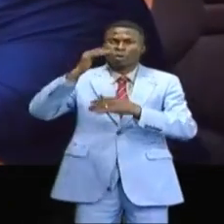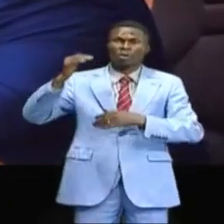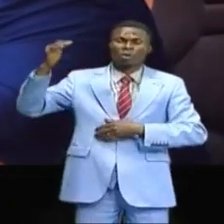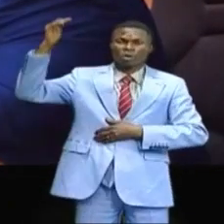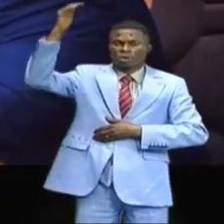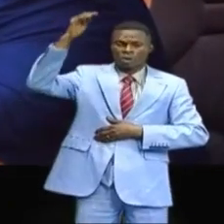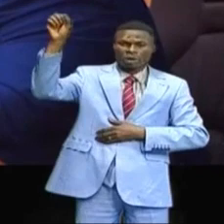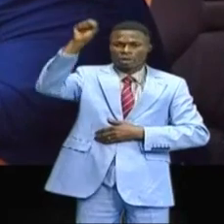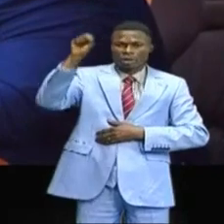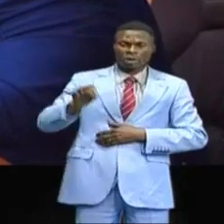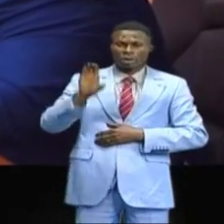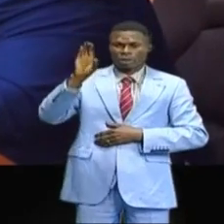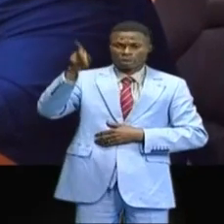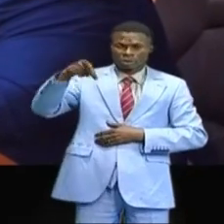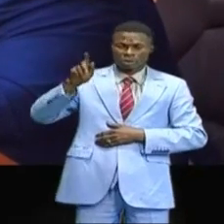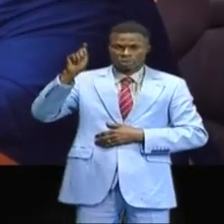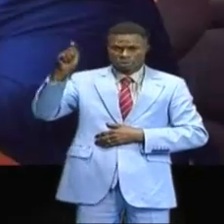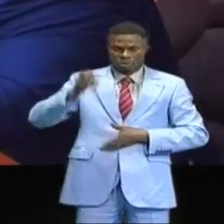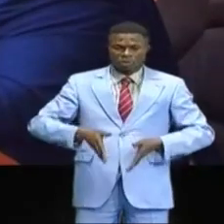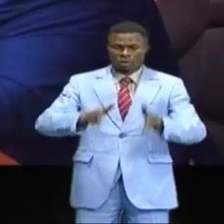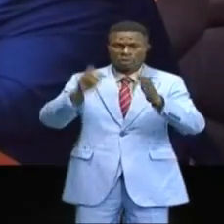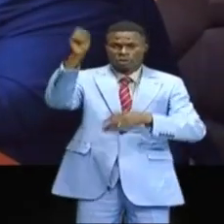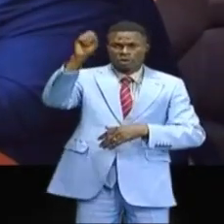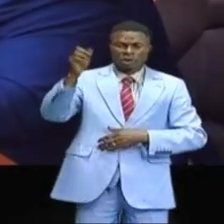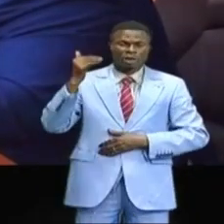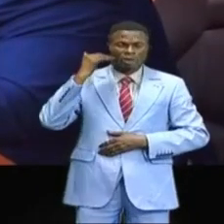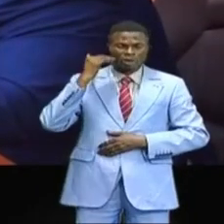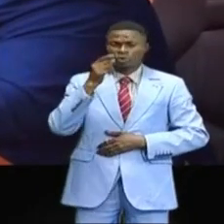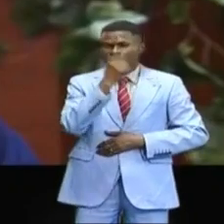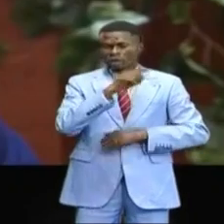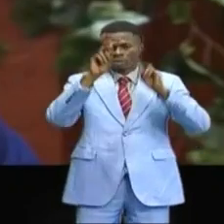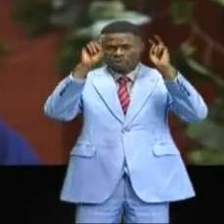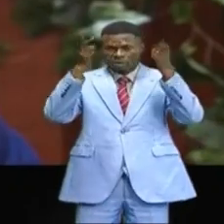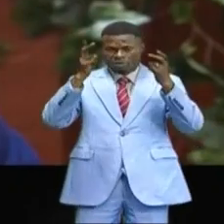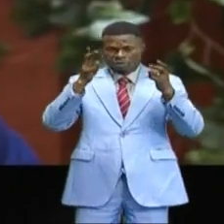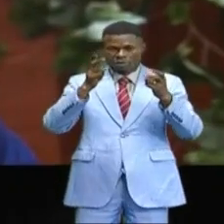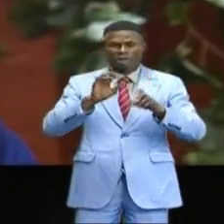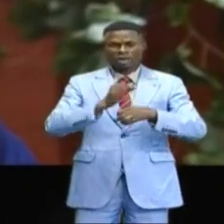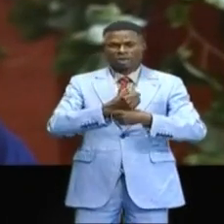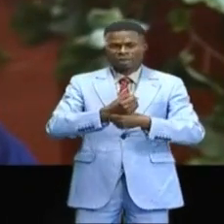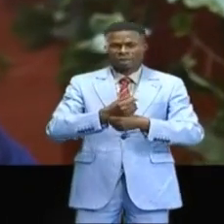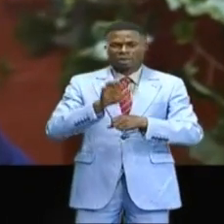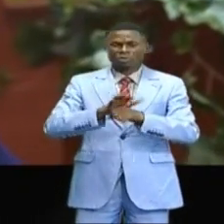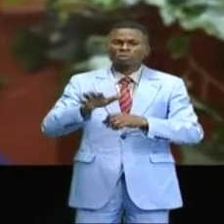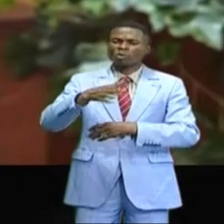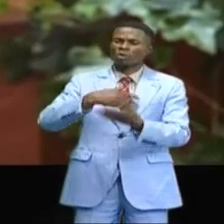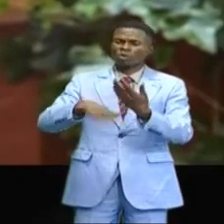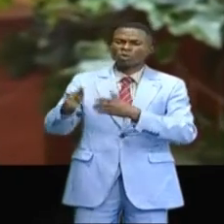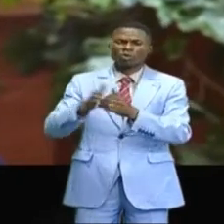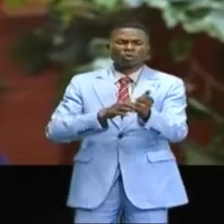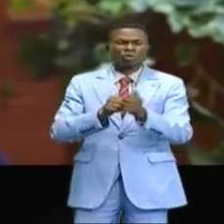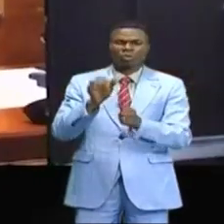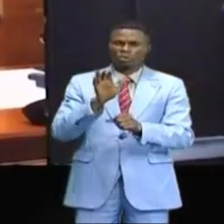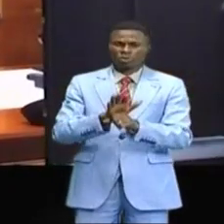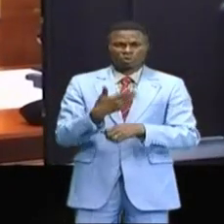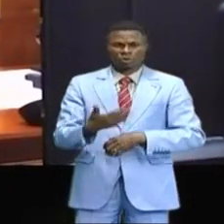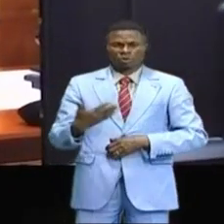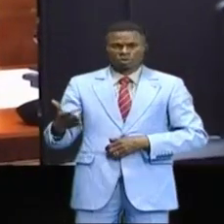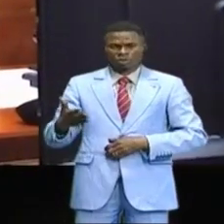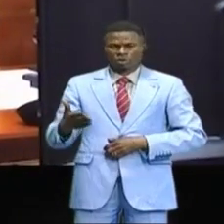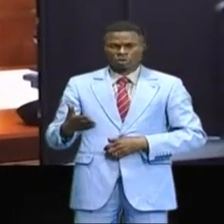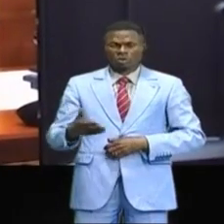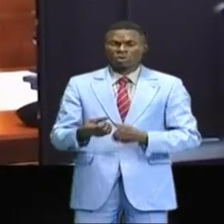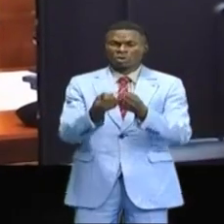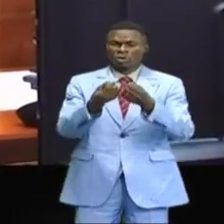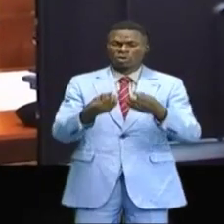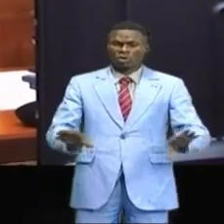SCPT Ex-Sonatra sur le boulevard du 30 juin, occasionnant d'importants dégâts matériels et entraînant une